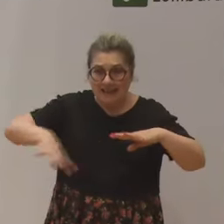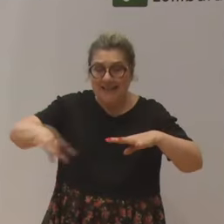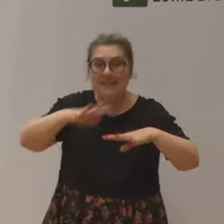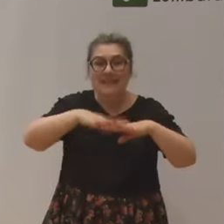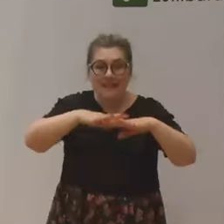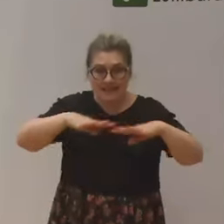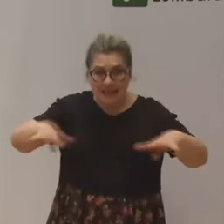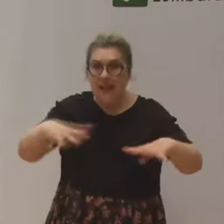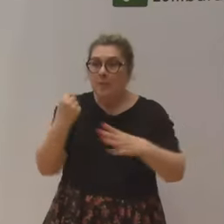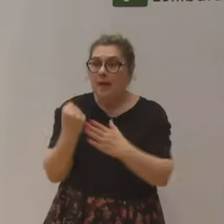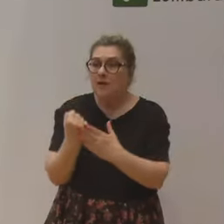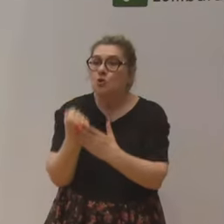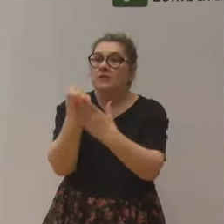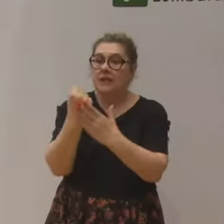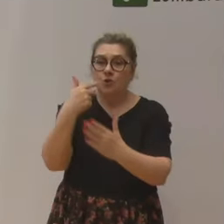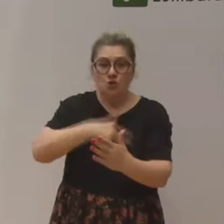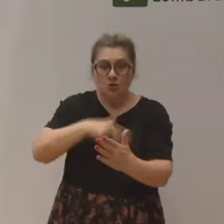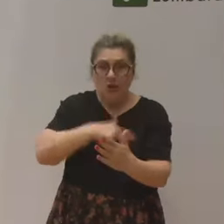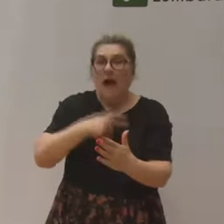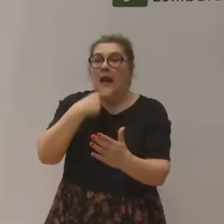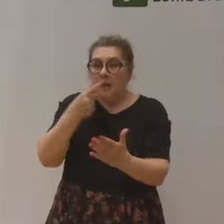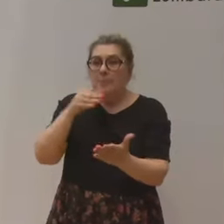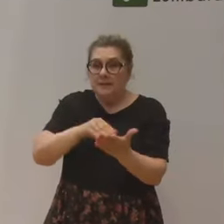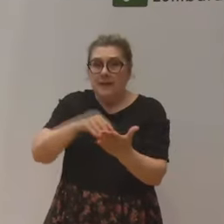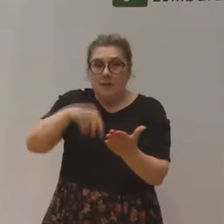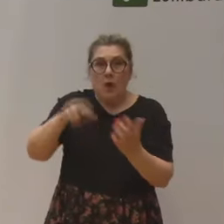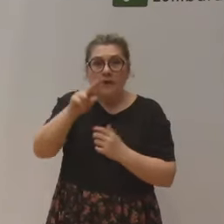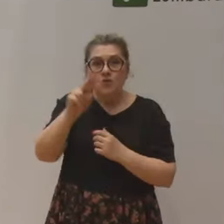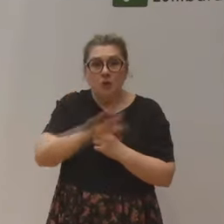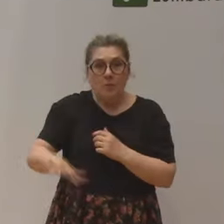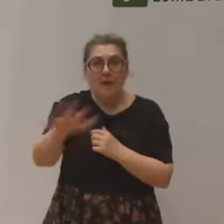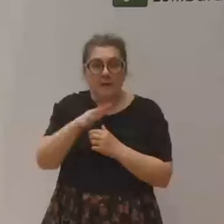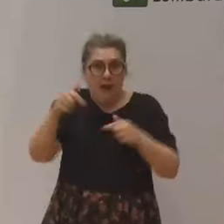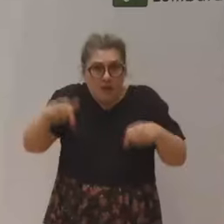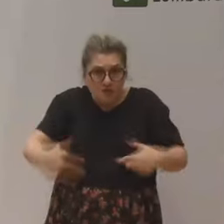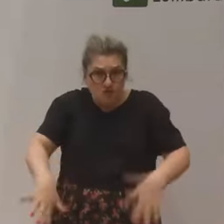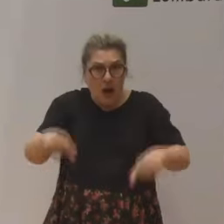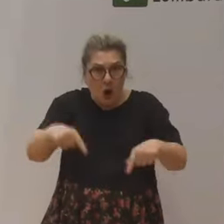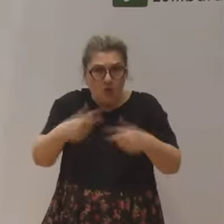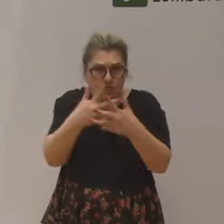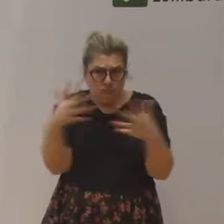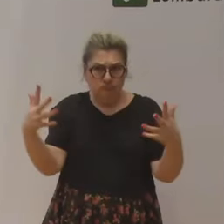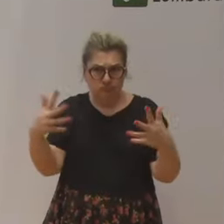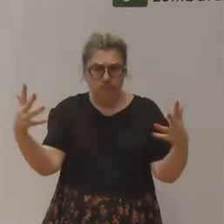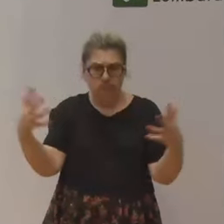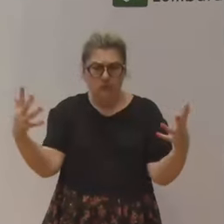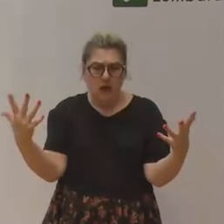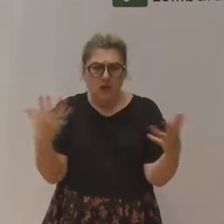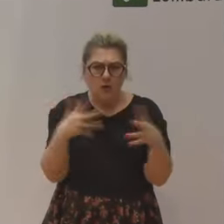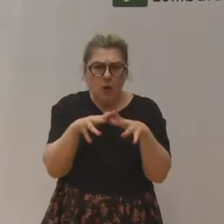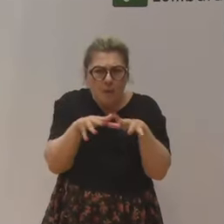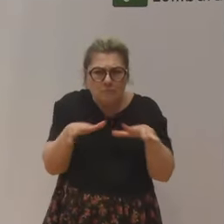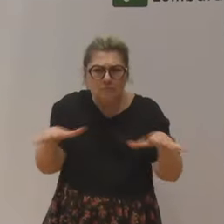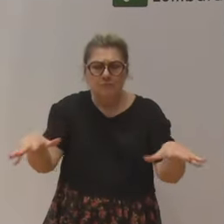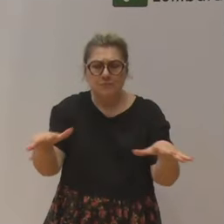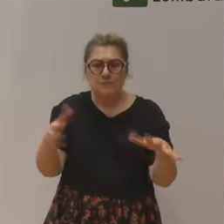servizi e di sostegno sociali che sono presenti in Regione Lombardia è già oggi molto ampia e